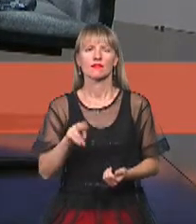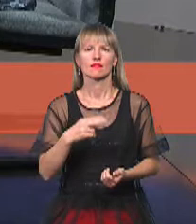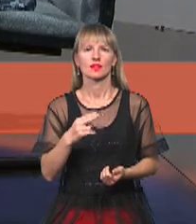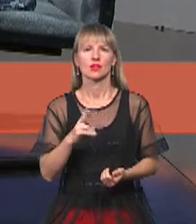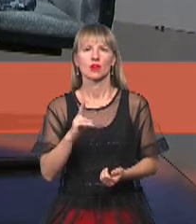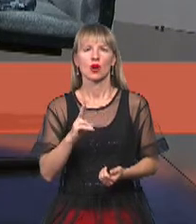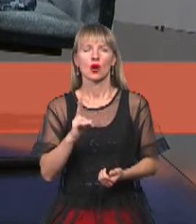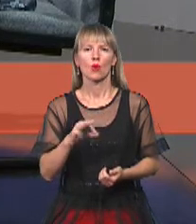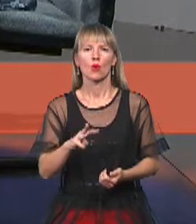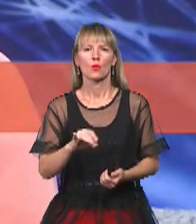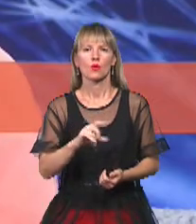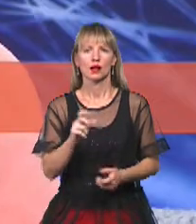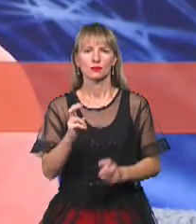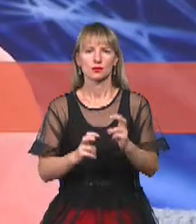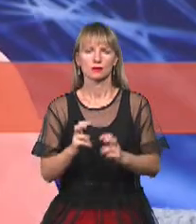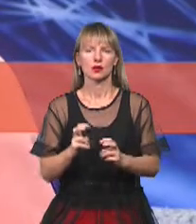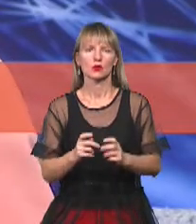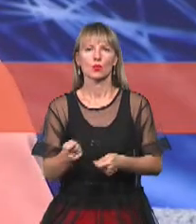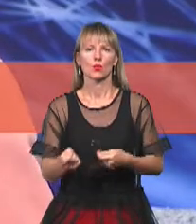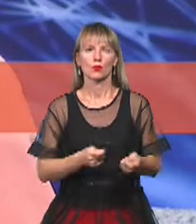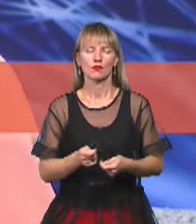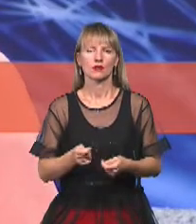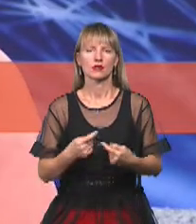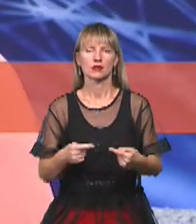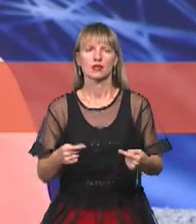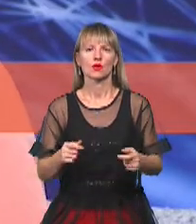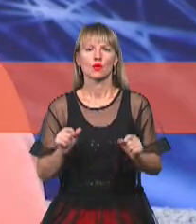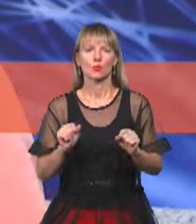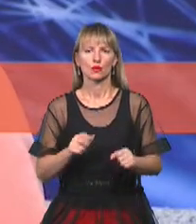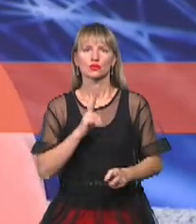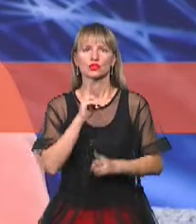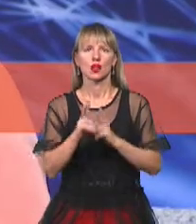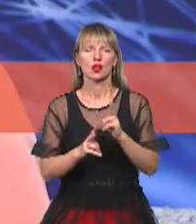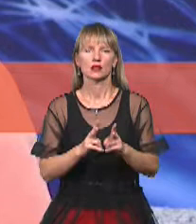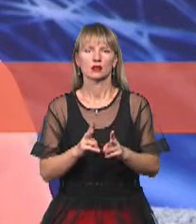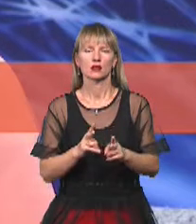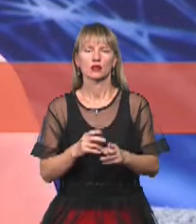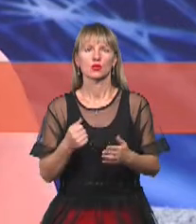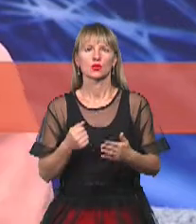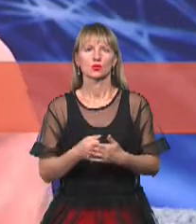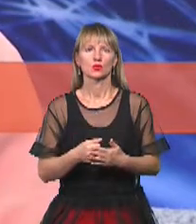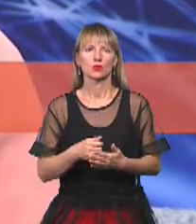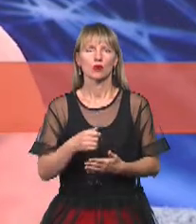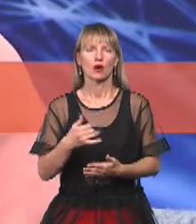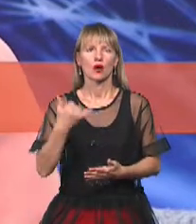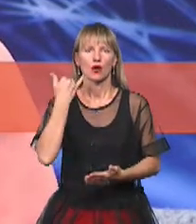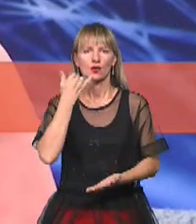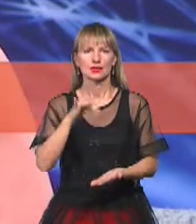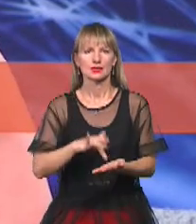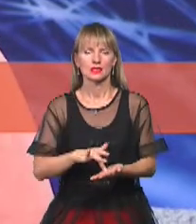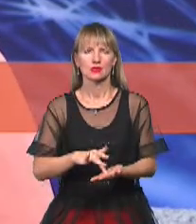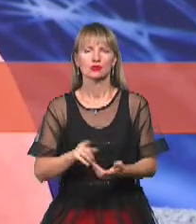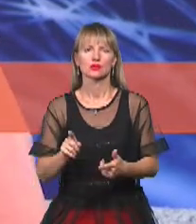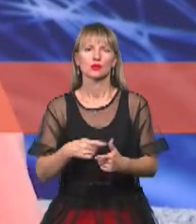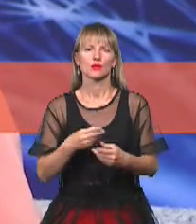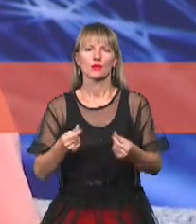комунальних підприємств, управління, якщо звертається безпосередньо, вона може скаржитись саме до контакт-центру, щоб контакт-центр вплинув або